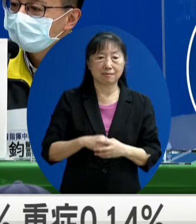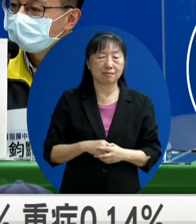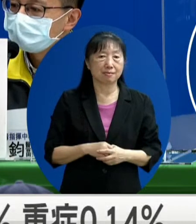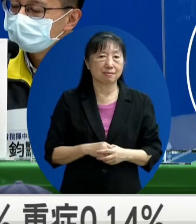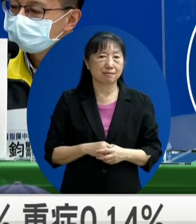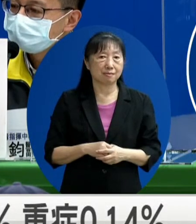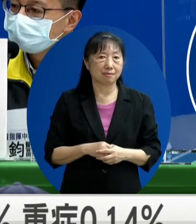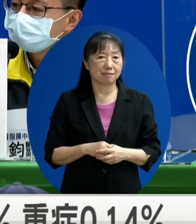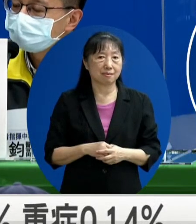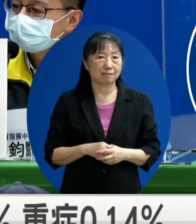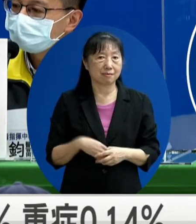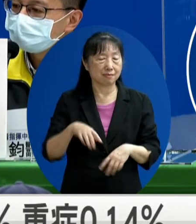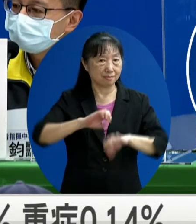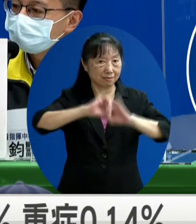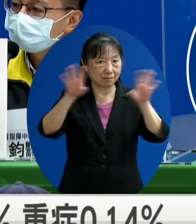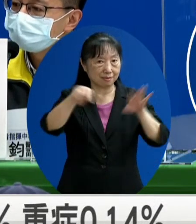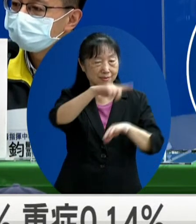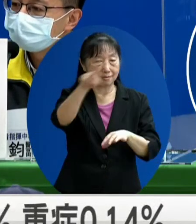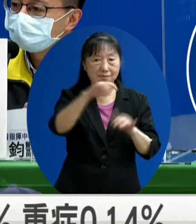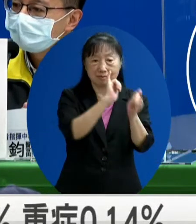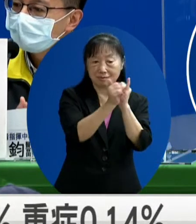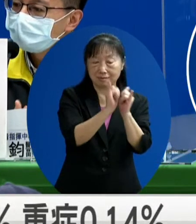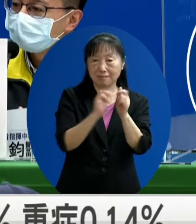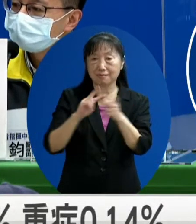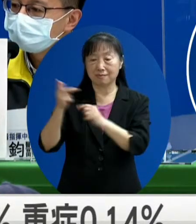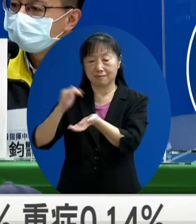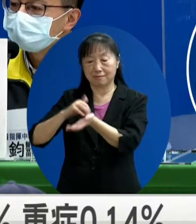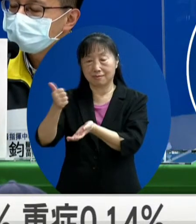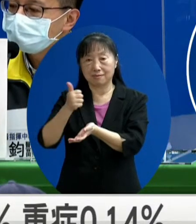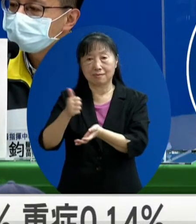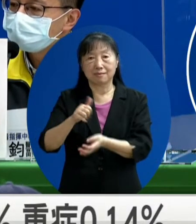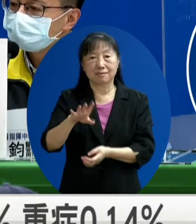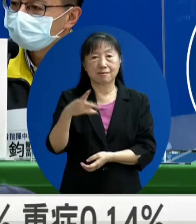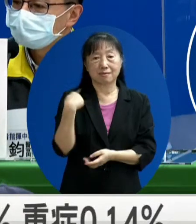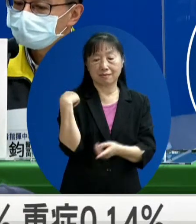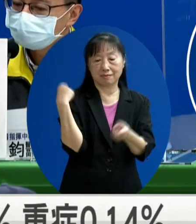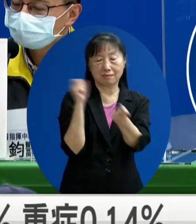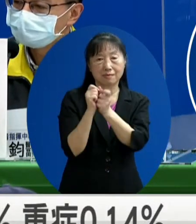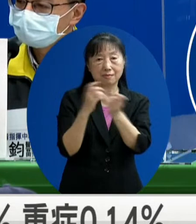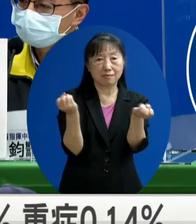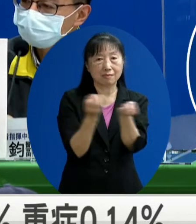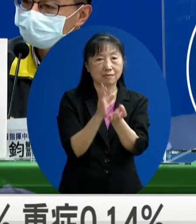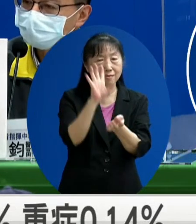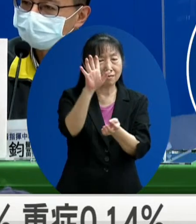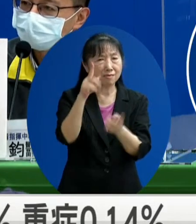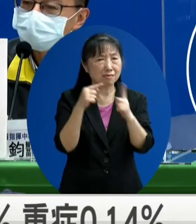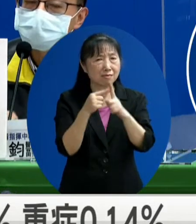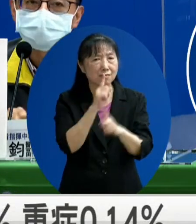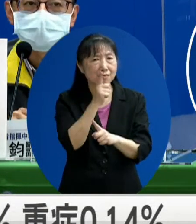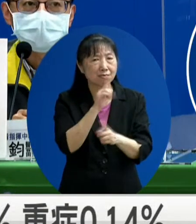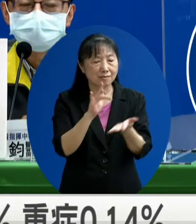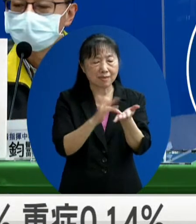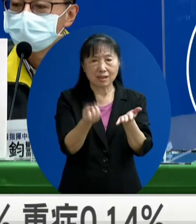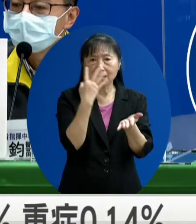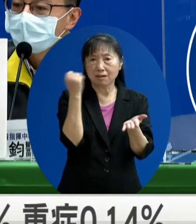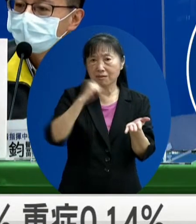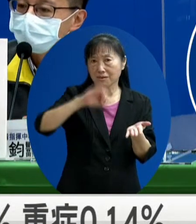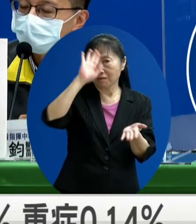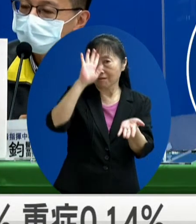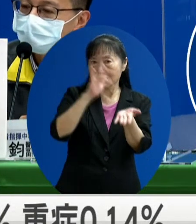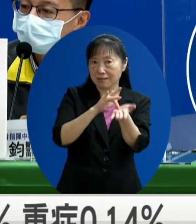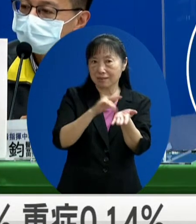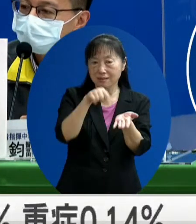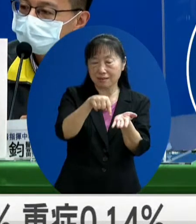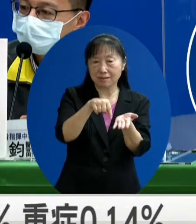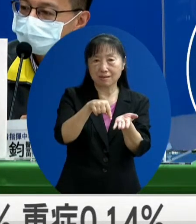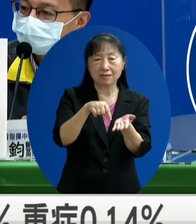说也是提醒民众跟医师，就是说最近有一个议题是说这个口服的抗病毒药物跟